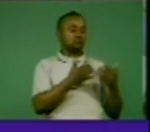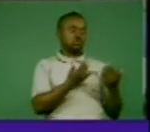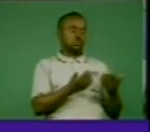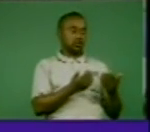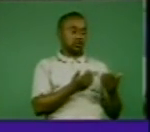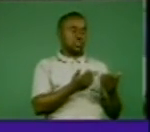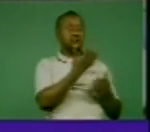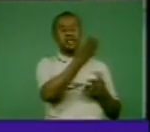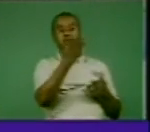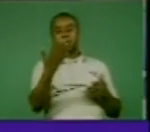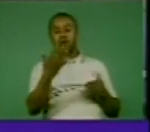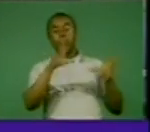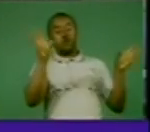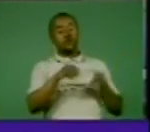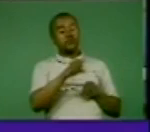ibara.